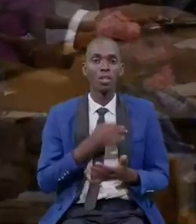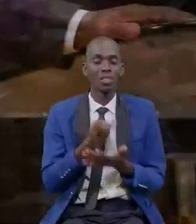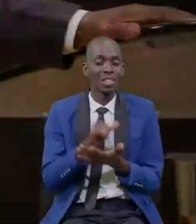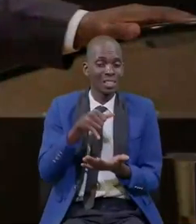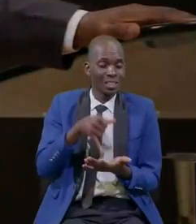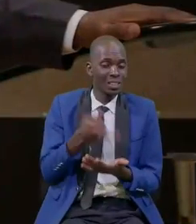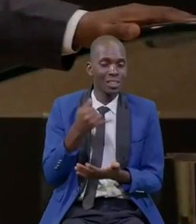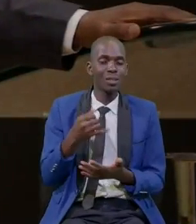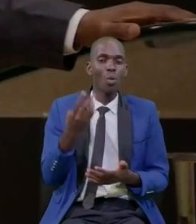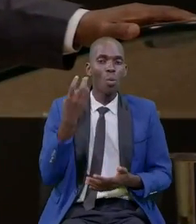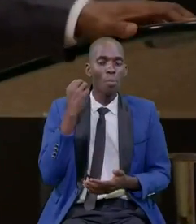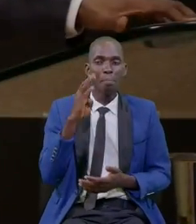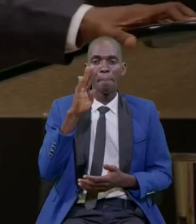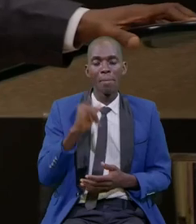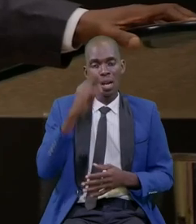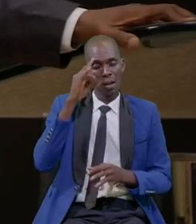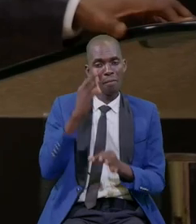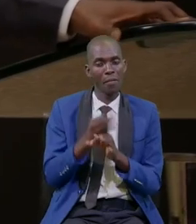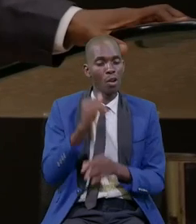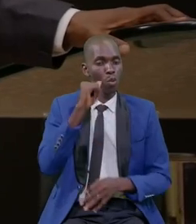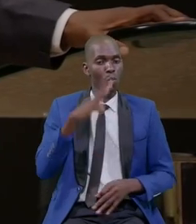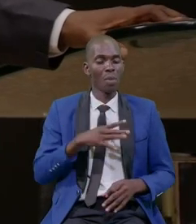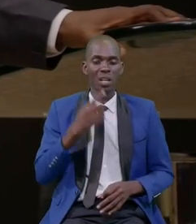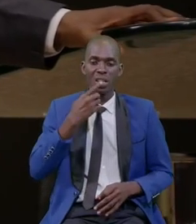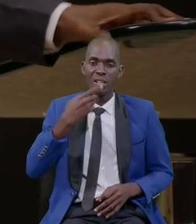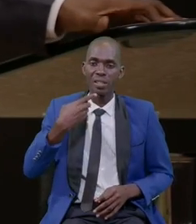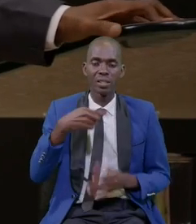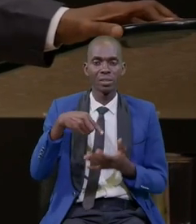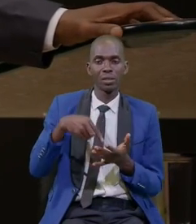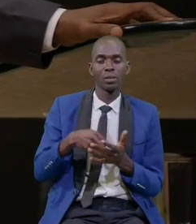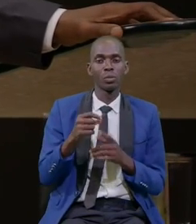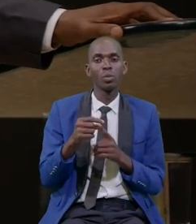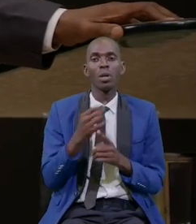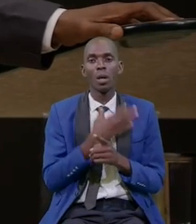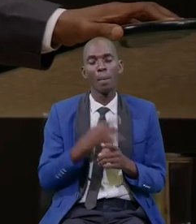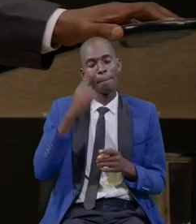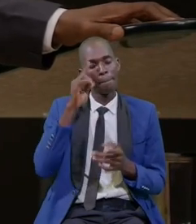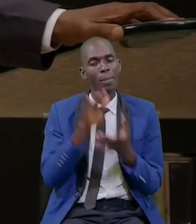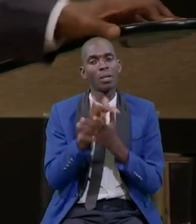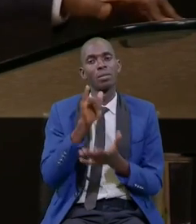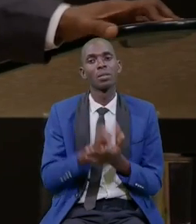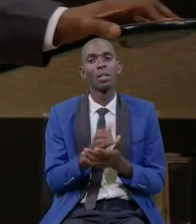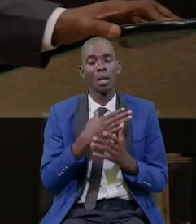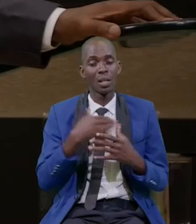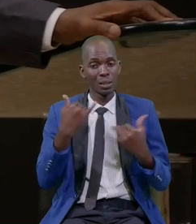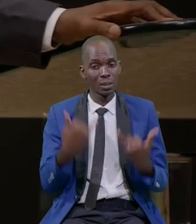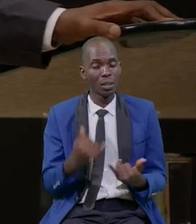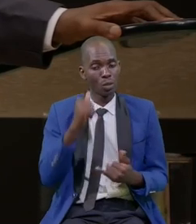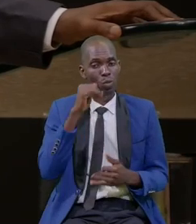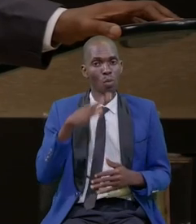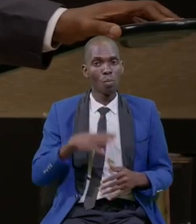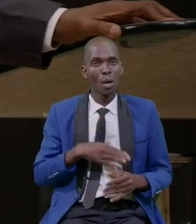foi, elle a dit cela et elle croyait cela. Maintenant, elle espérait qu'elle